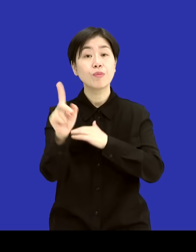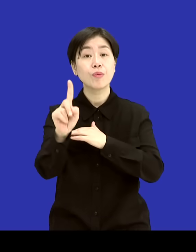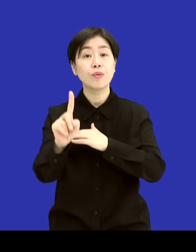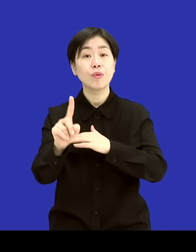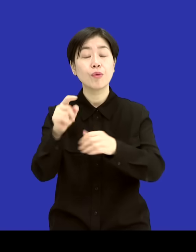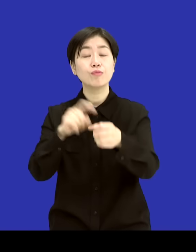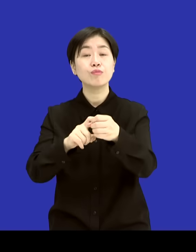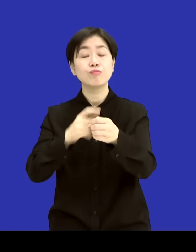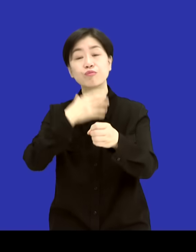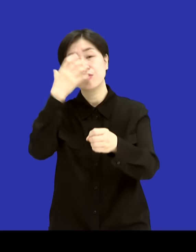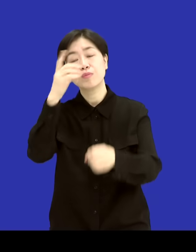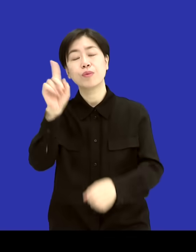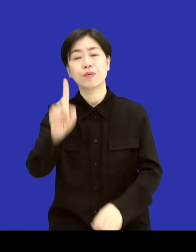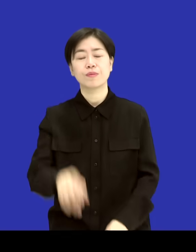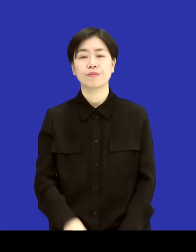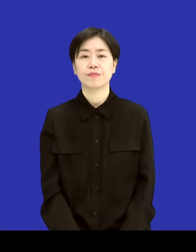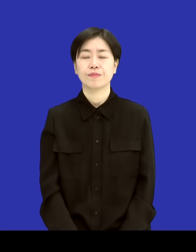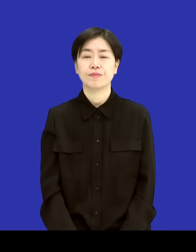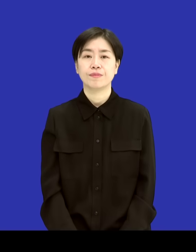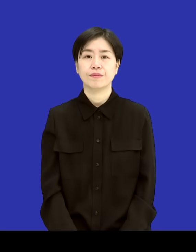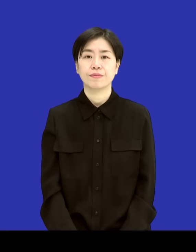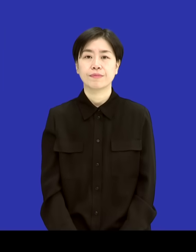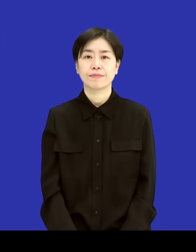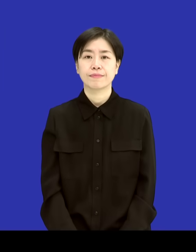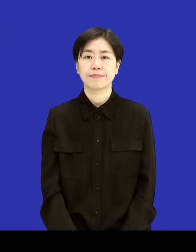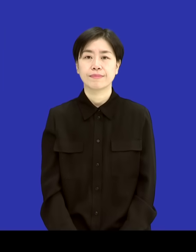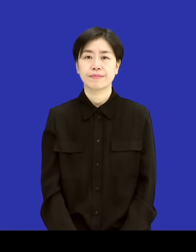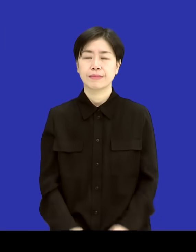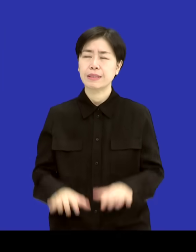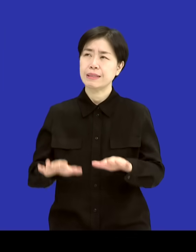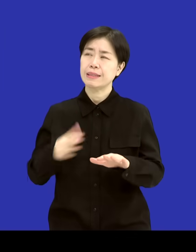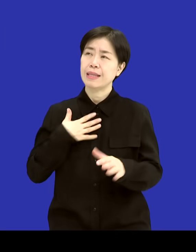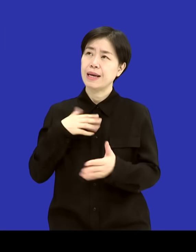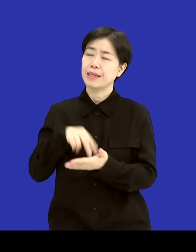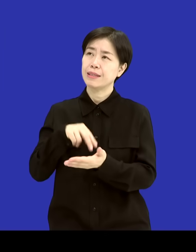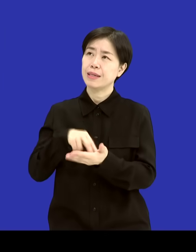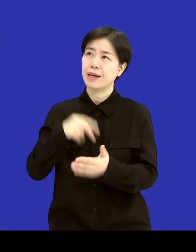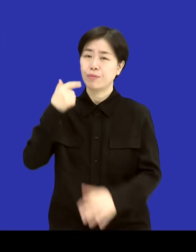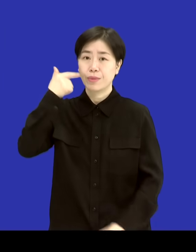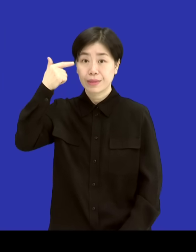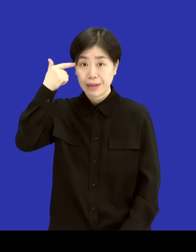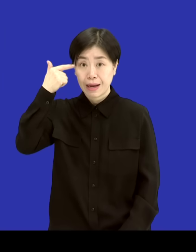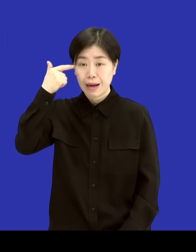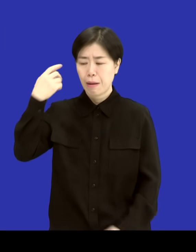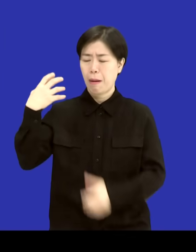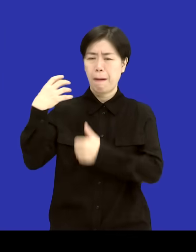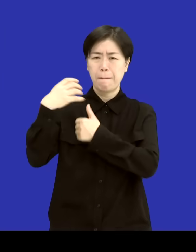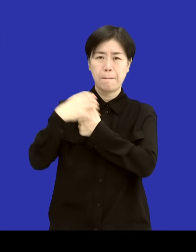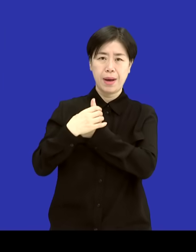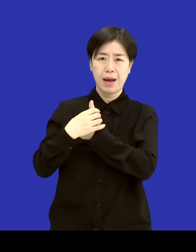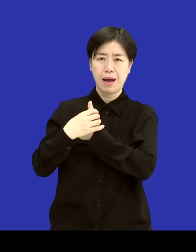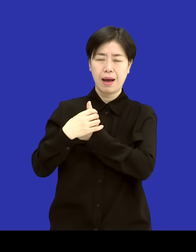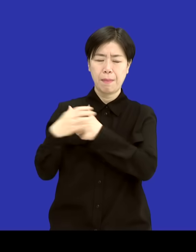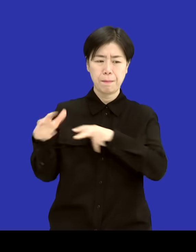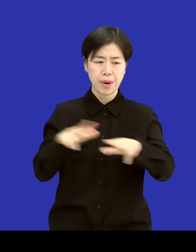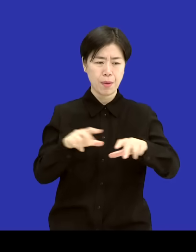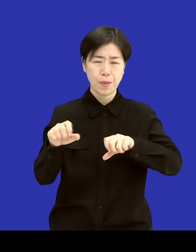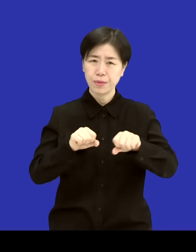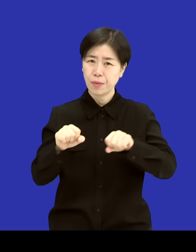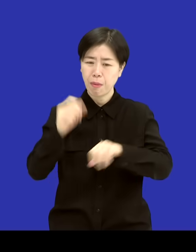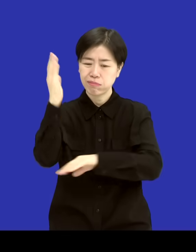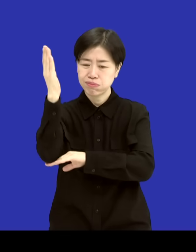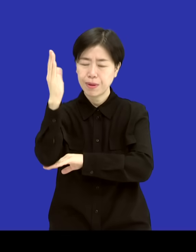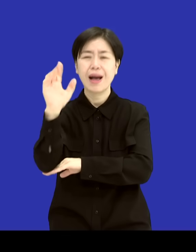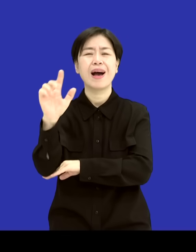안수도 받으시고 어떤 계획을 갖고 계세요? 사실 목사 안수를 이렇게 막 당장 받아서 막 이렇게 활동하려는 건